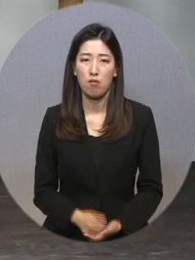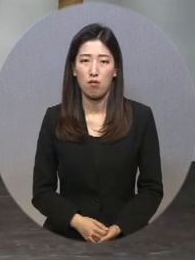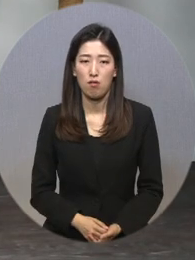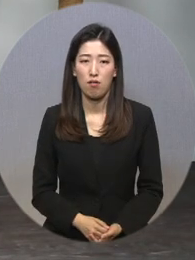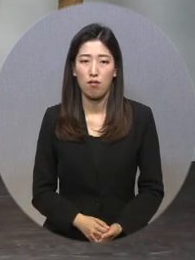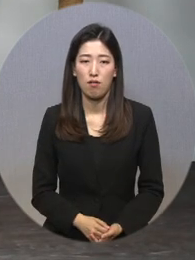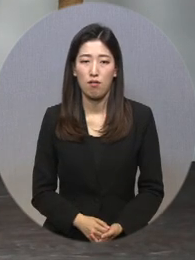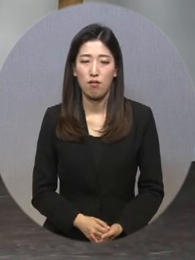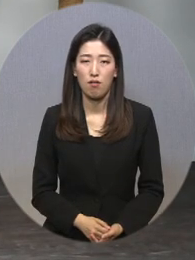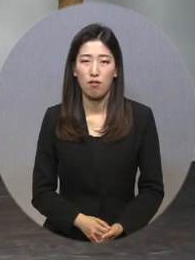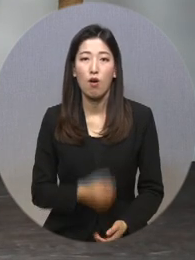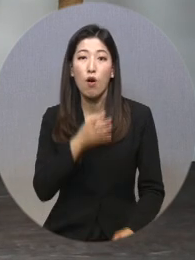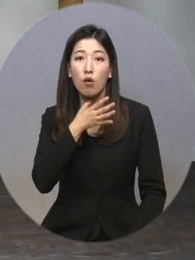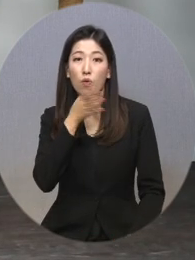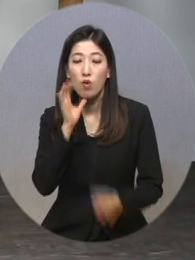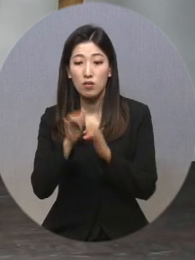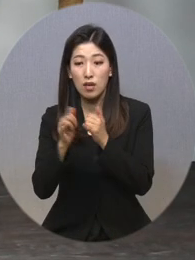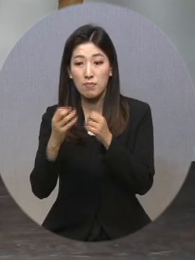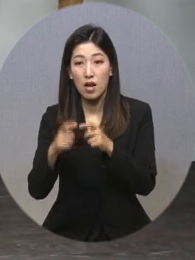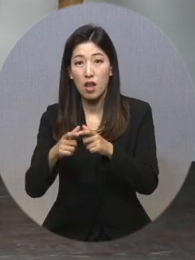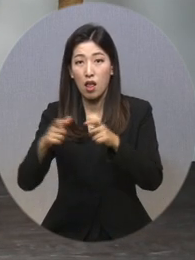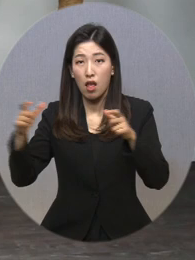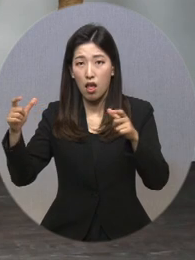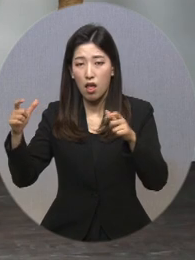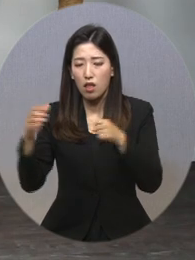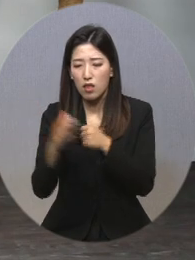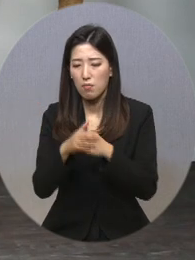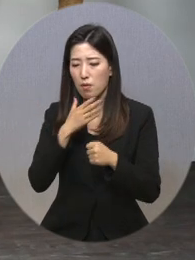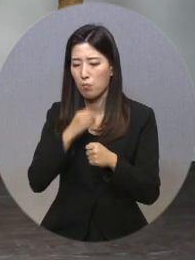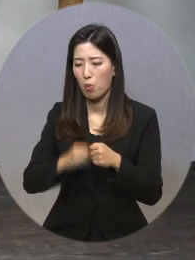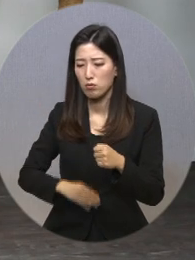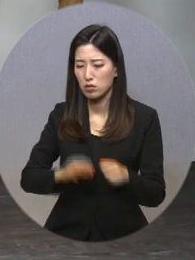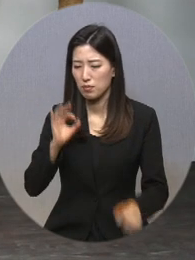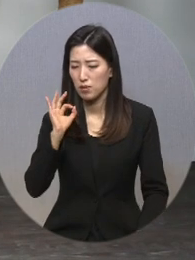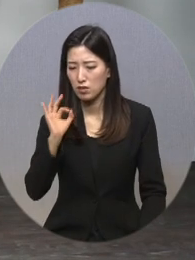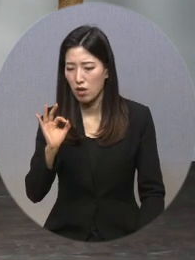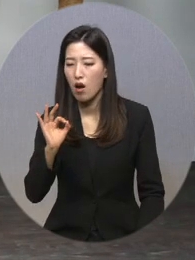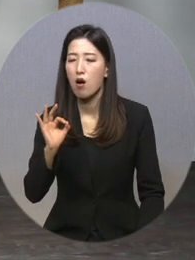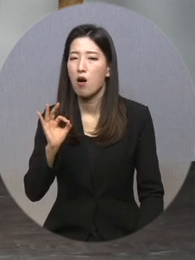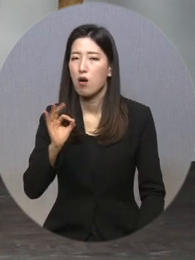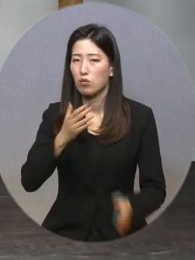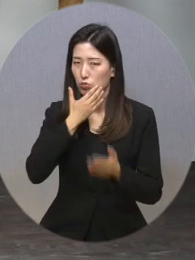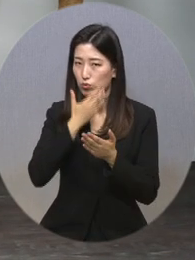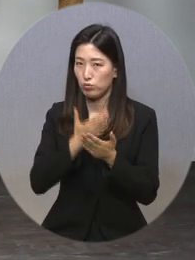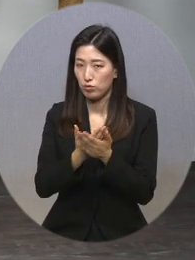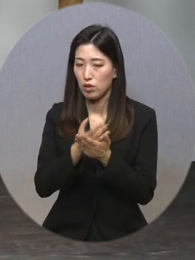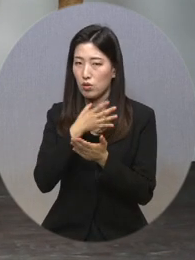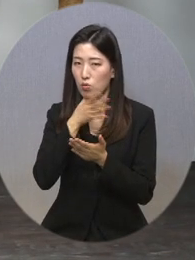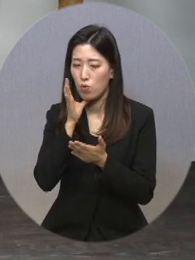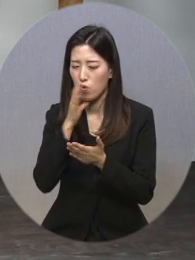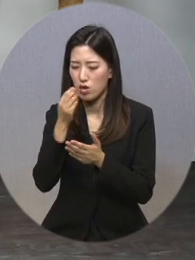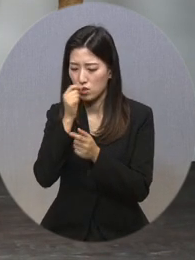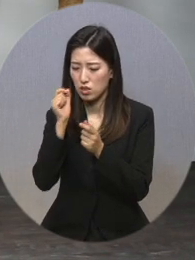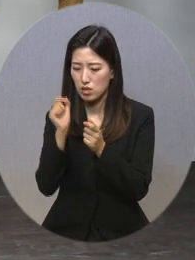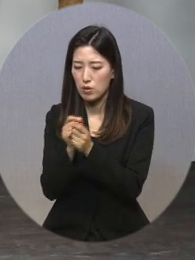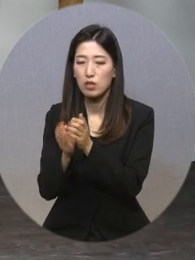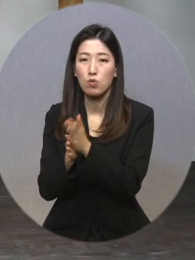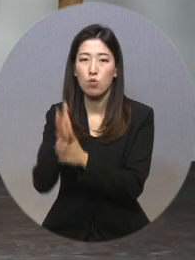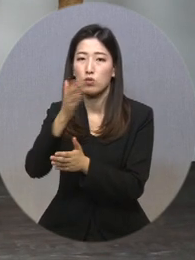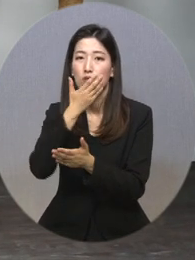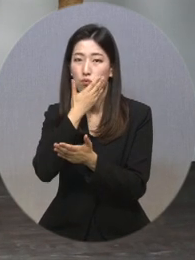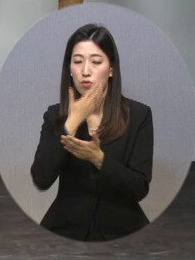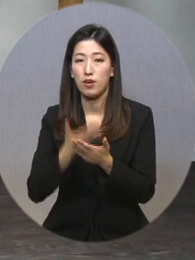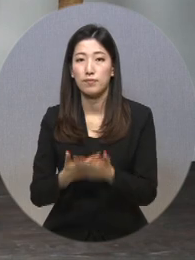친화 도시라고 하는 문제, 의정부의 복지라고 하는 관점에서 볼 때 대단히 중요한 주제라고 생각합니다.